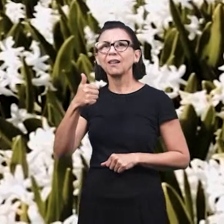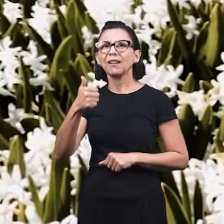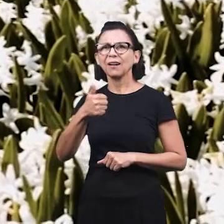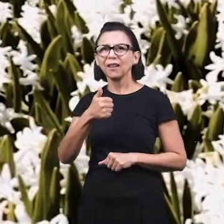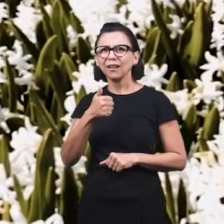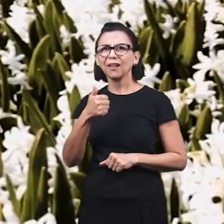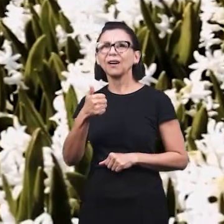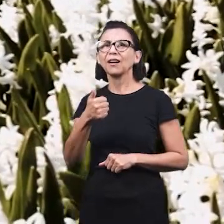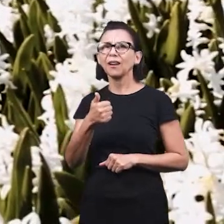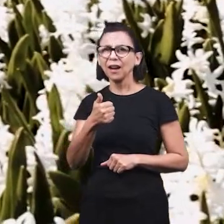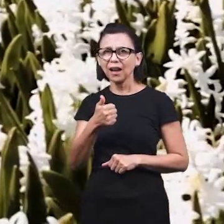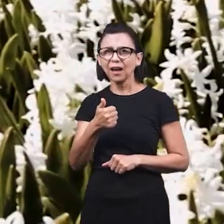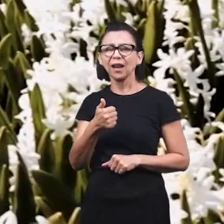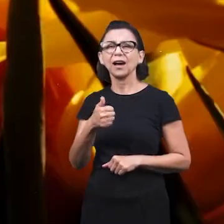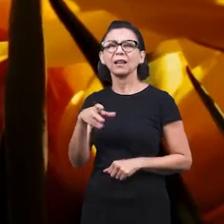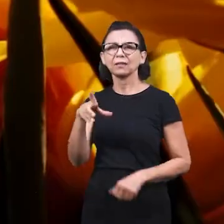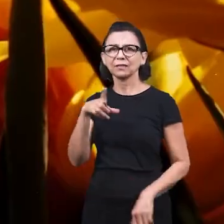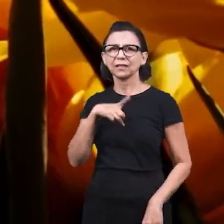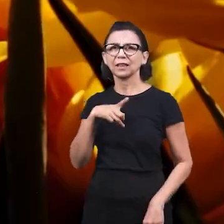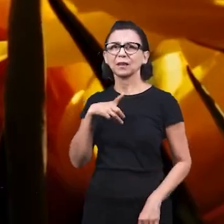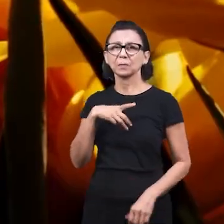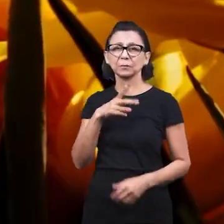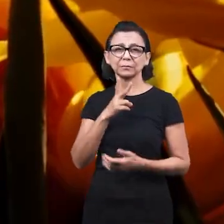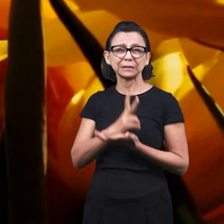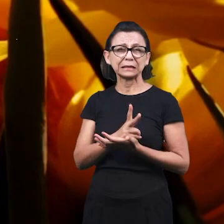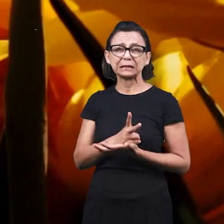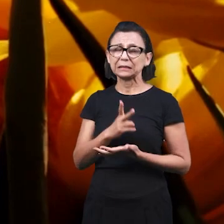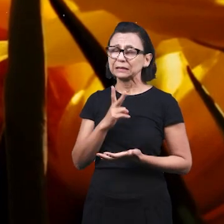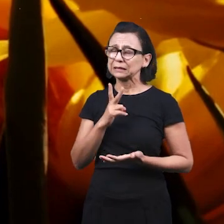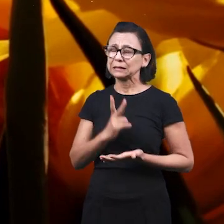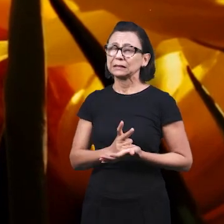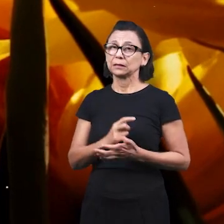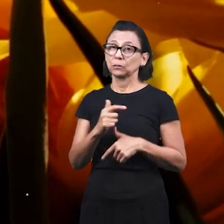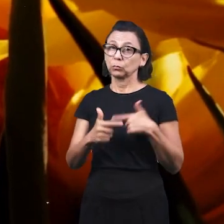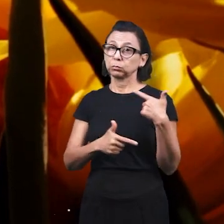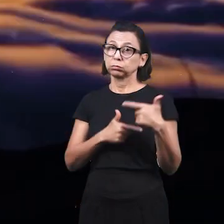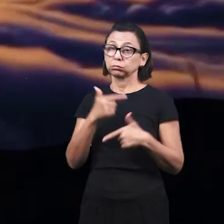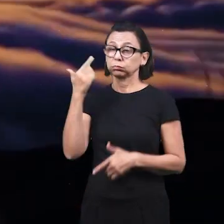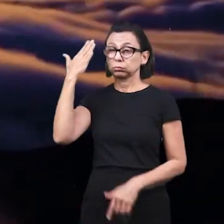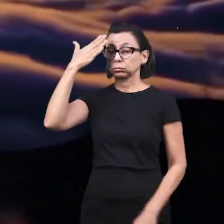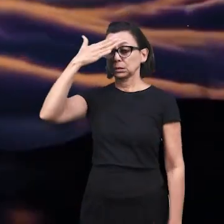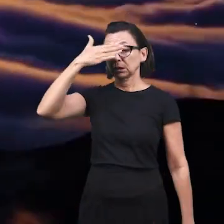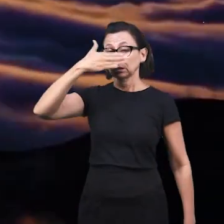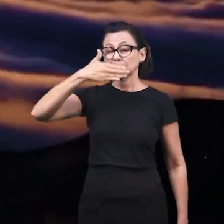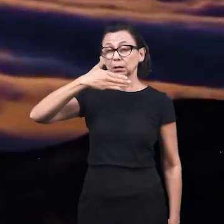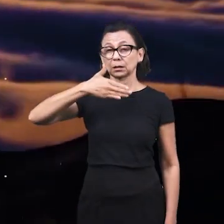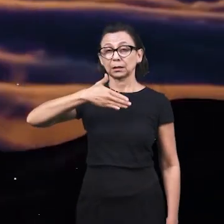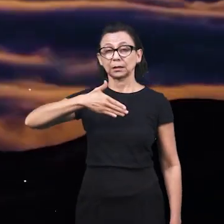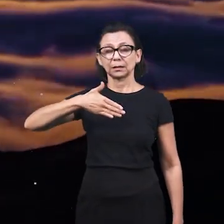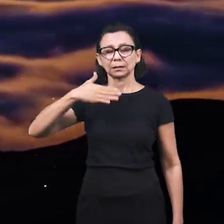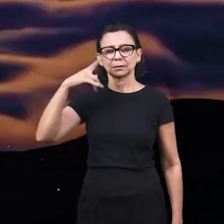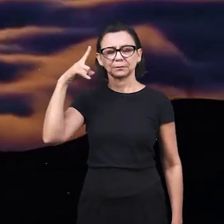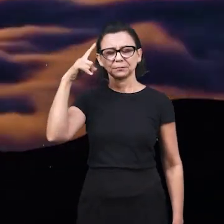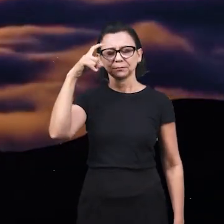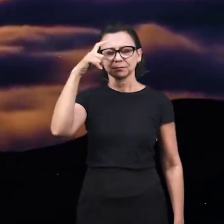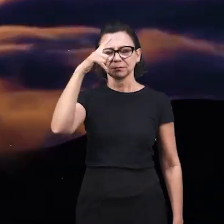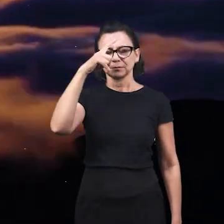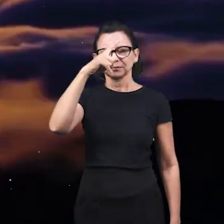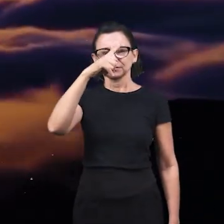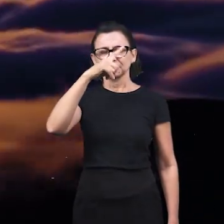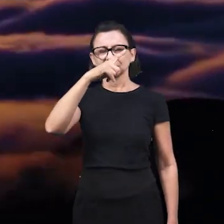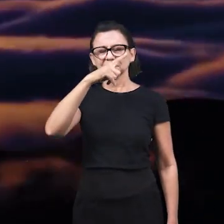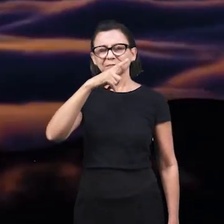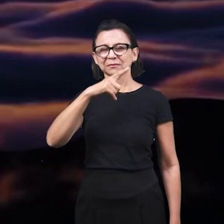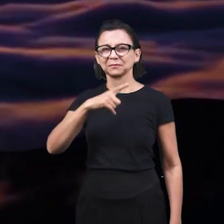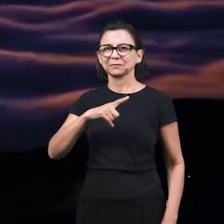прославлять. Бога всегда все самое лучшее для тебя, даже если свет сейчас не сияет в